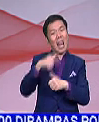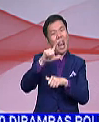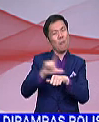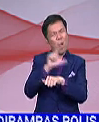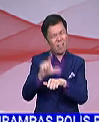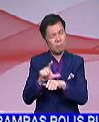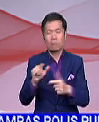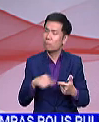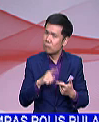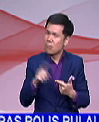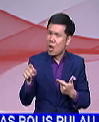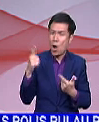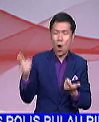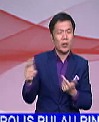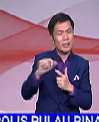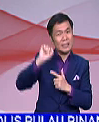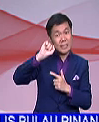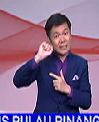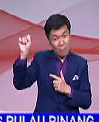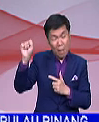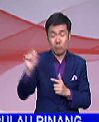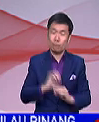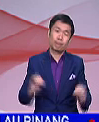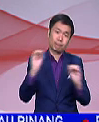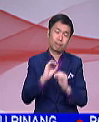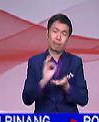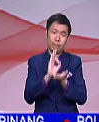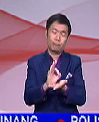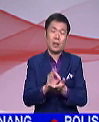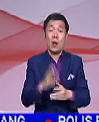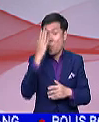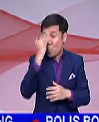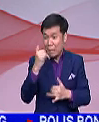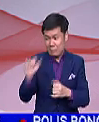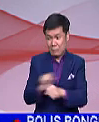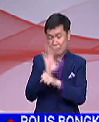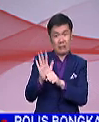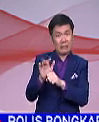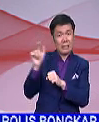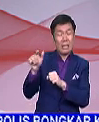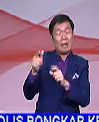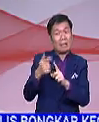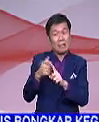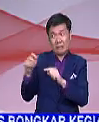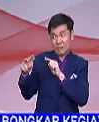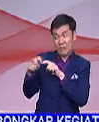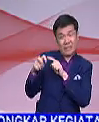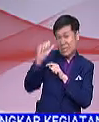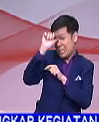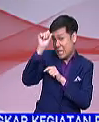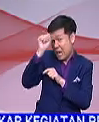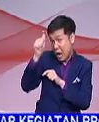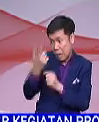Labuan atau ke Tanah Besar Sabah sejak terdapat jangkitan COVID-19 varian India di wilayah